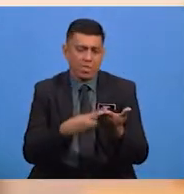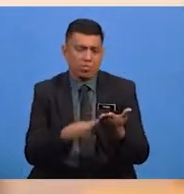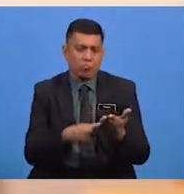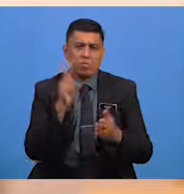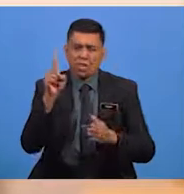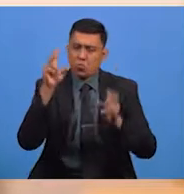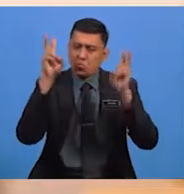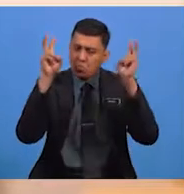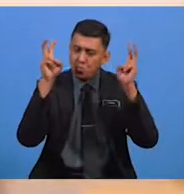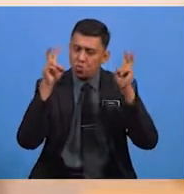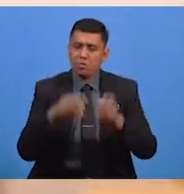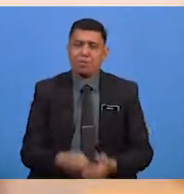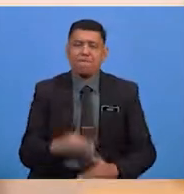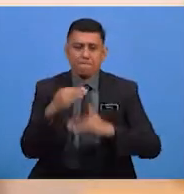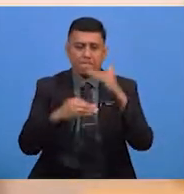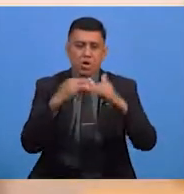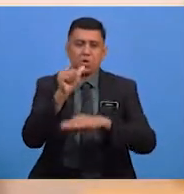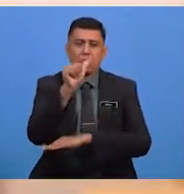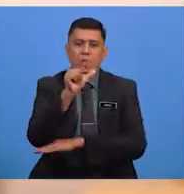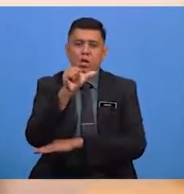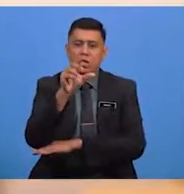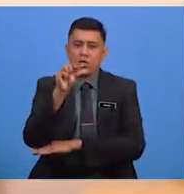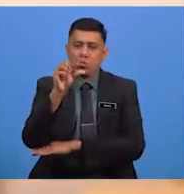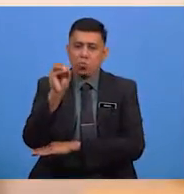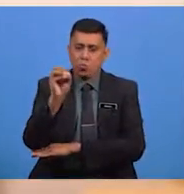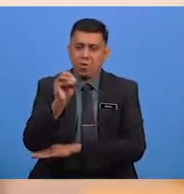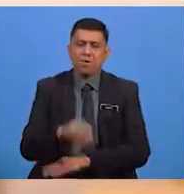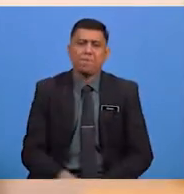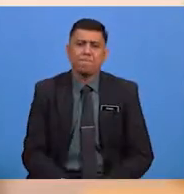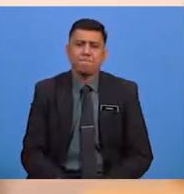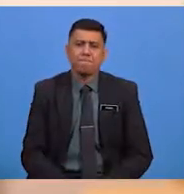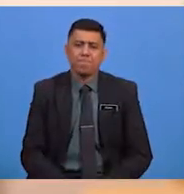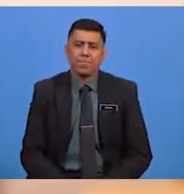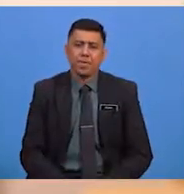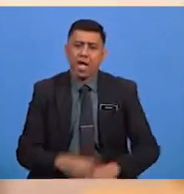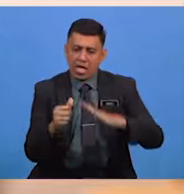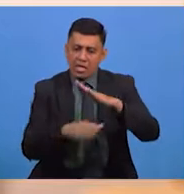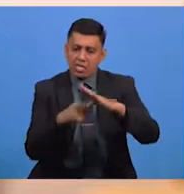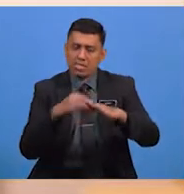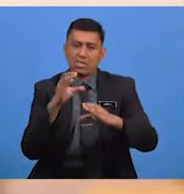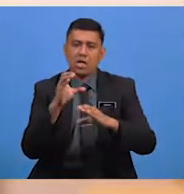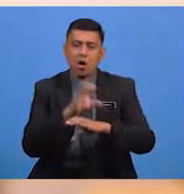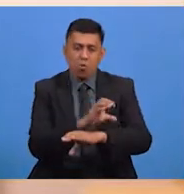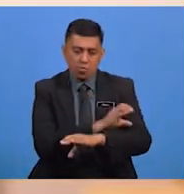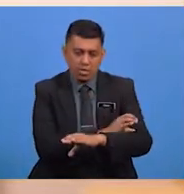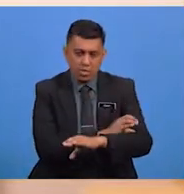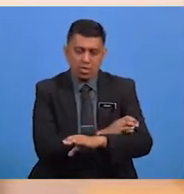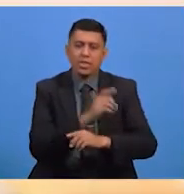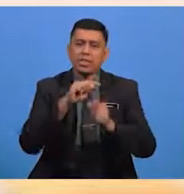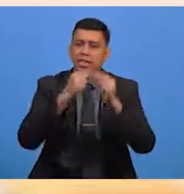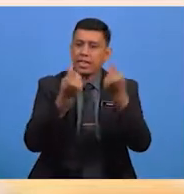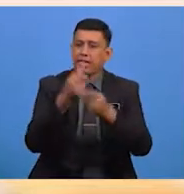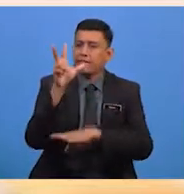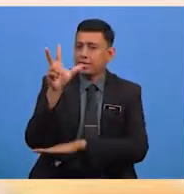topik tentang pembangunan algoritma dalam mata pelajaran Asas Sains Komputer Tingkatan 3.